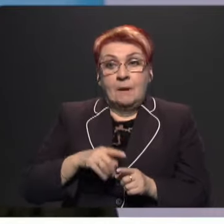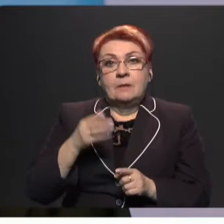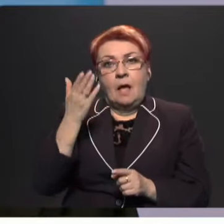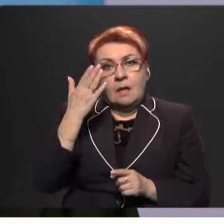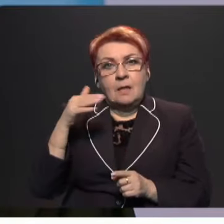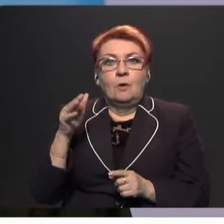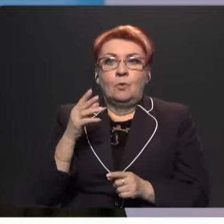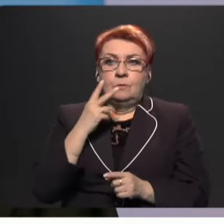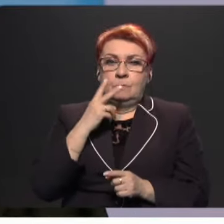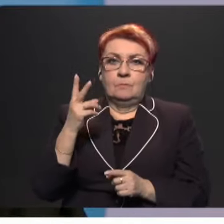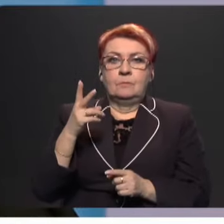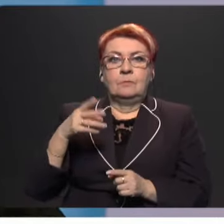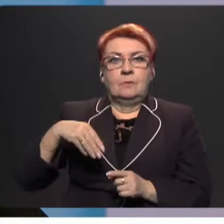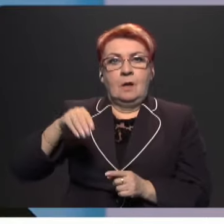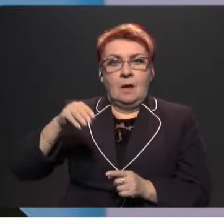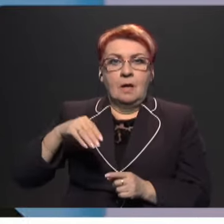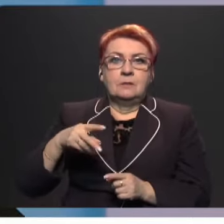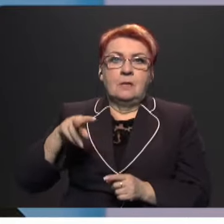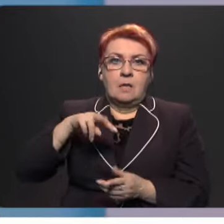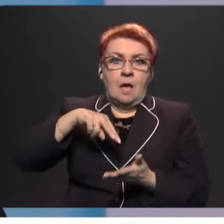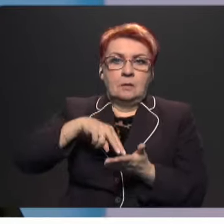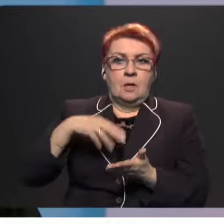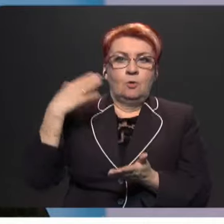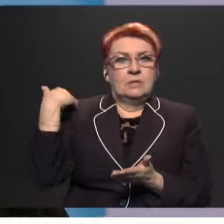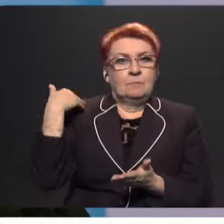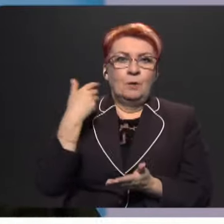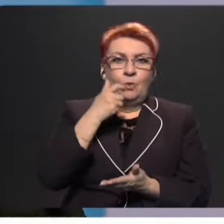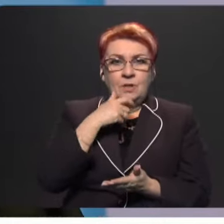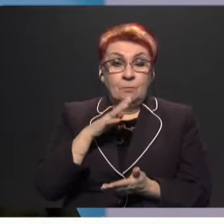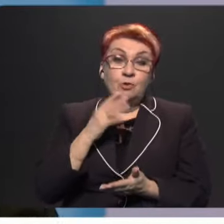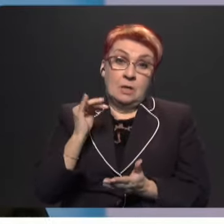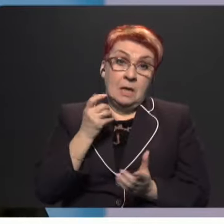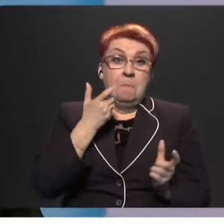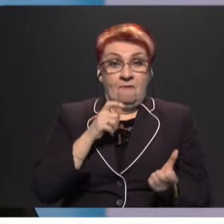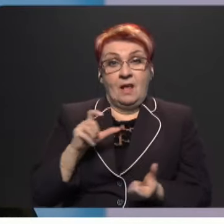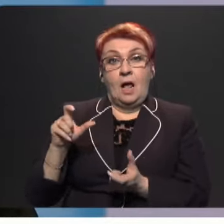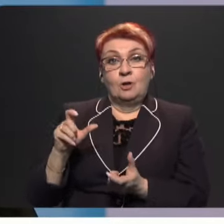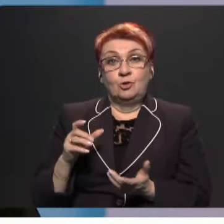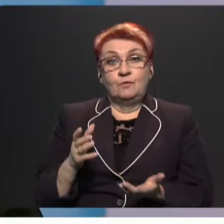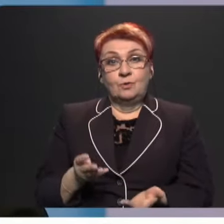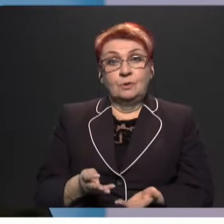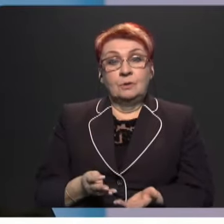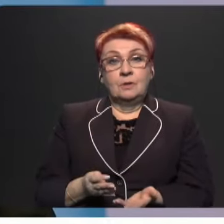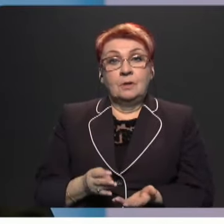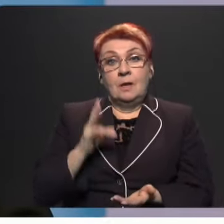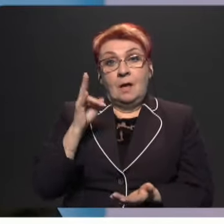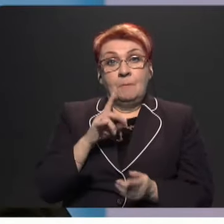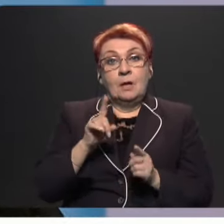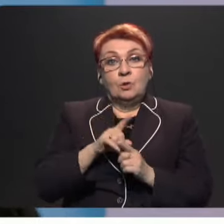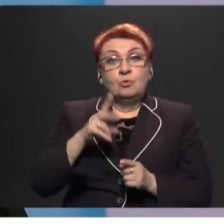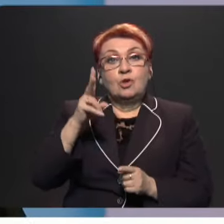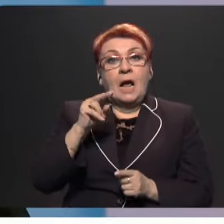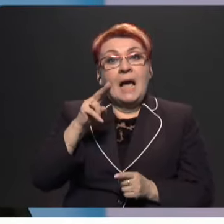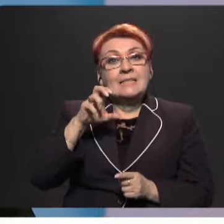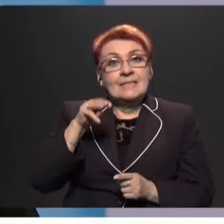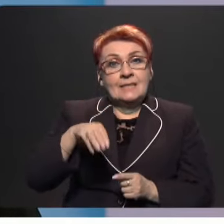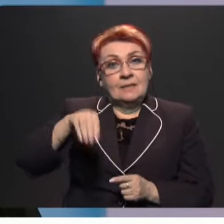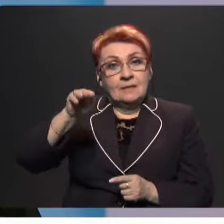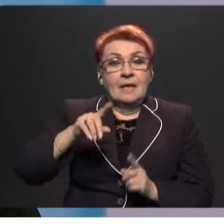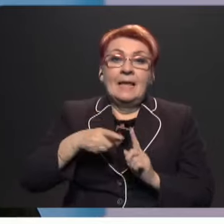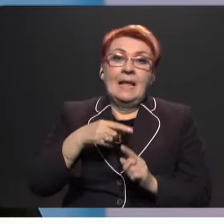ну как же так, тут кадит, а я как бы стою спиной, надо повернуться. Ну и поворачиваются. Ну, батюшка тоже кадит. Ведь батюшка или